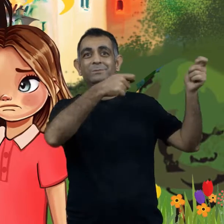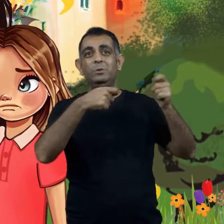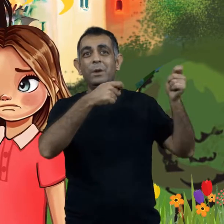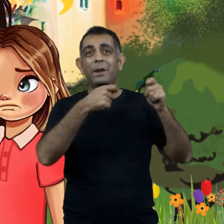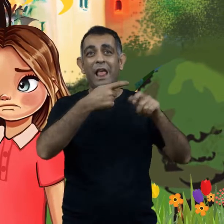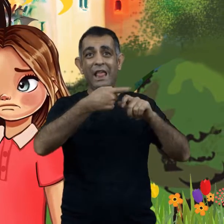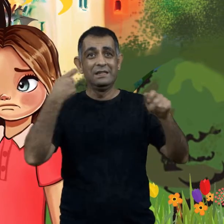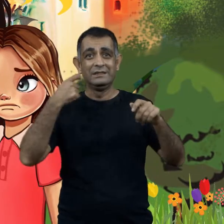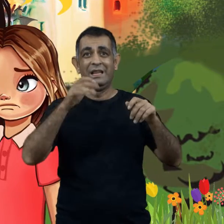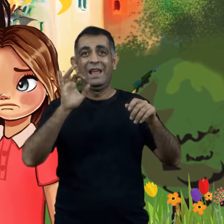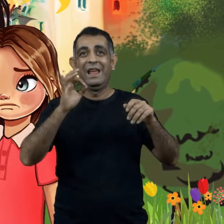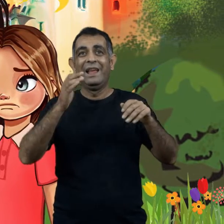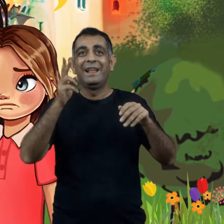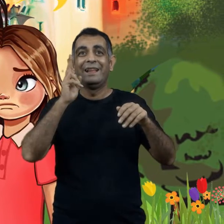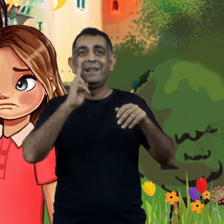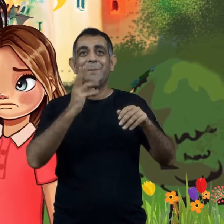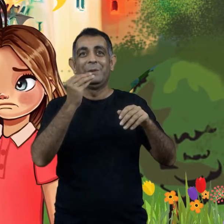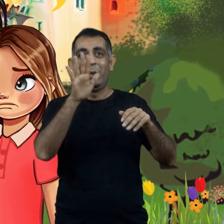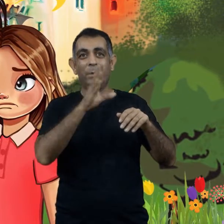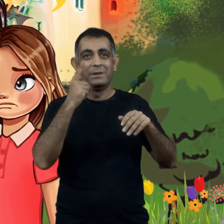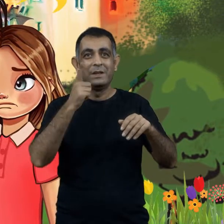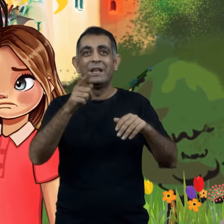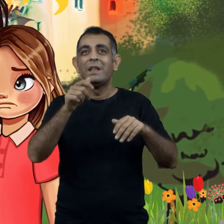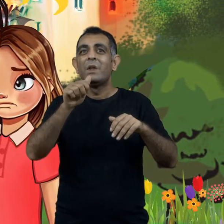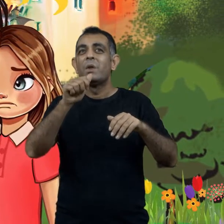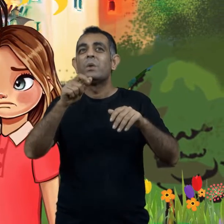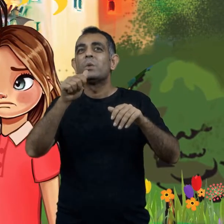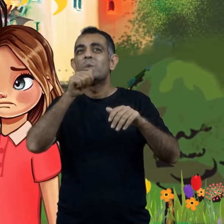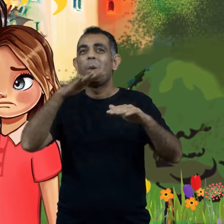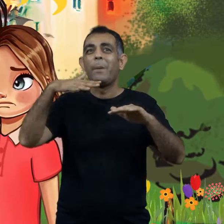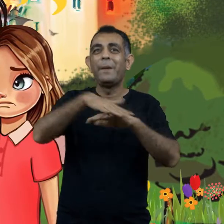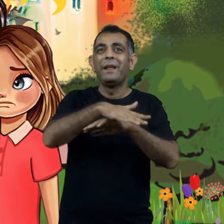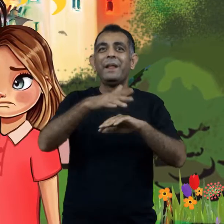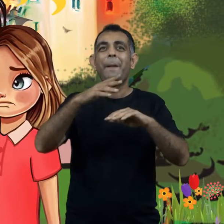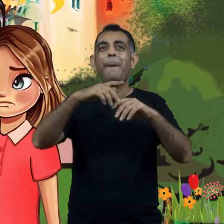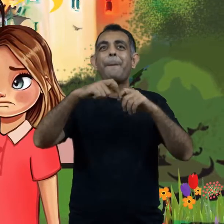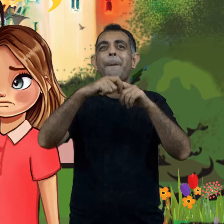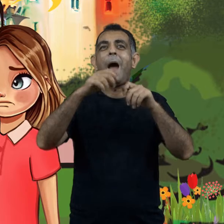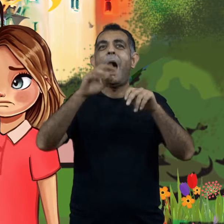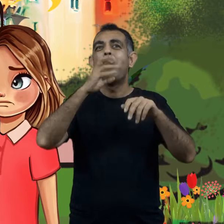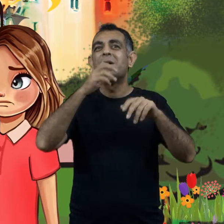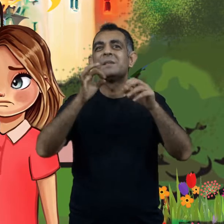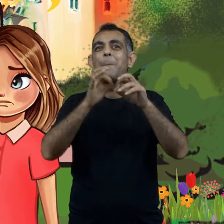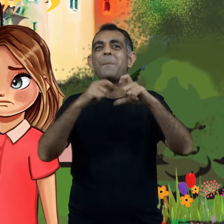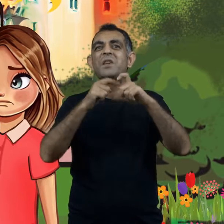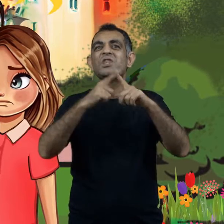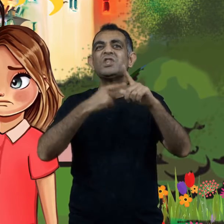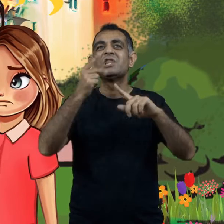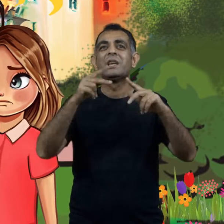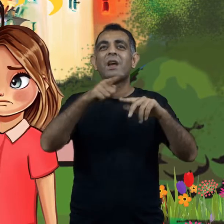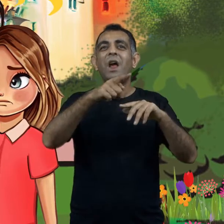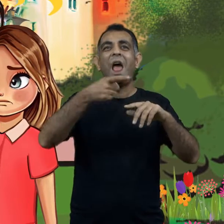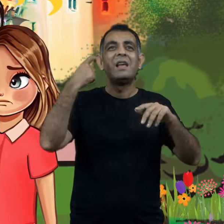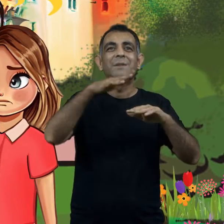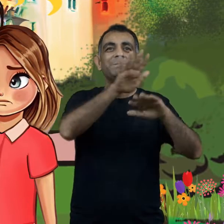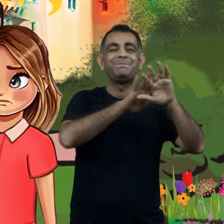Kristal uçurtmayı eski haline getirebilmek için ters akan çayındaki Amasya bejine ihtiyacım var. Amasya